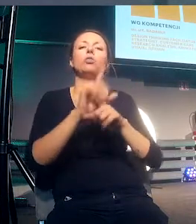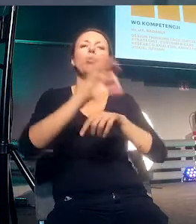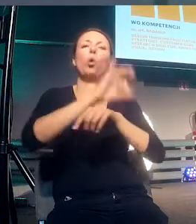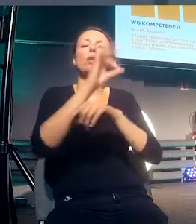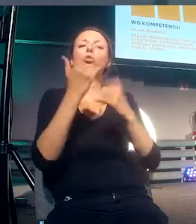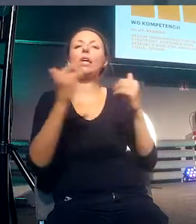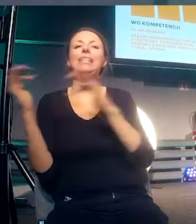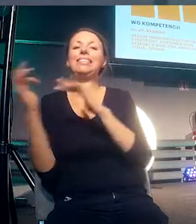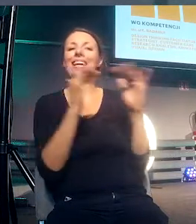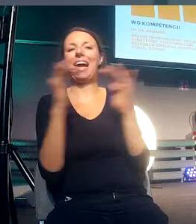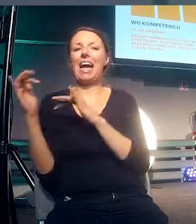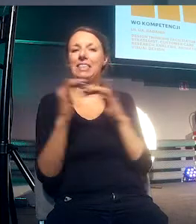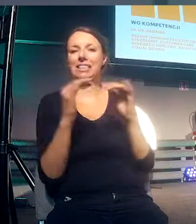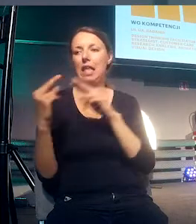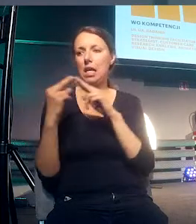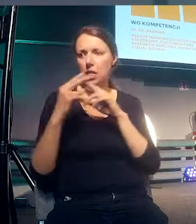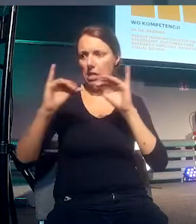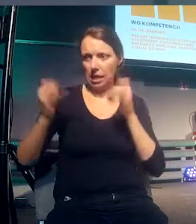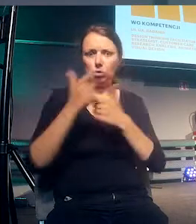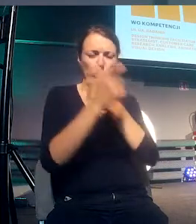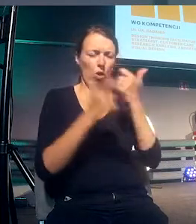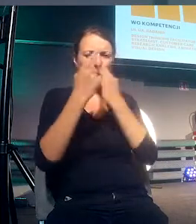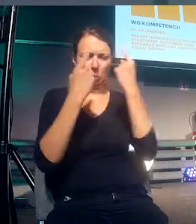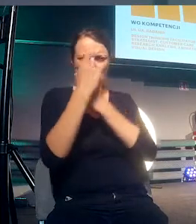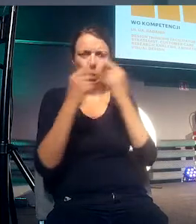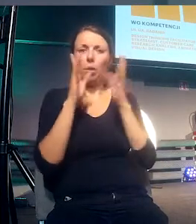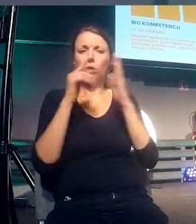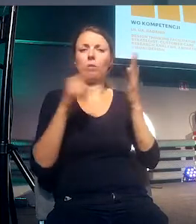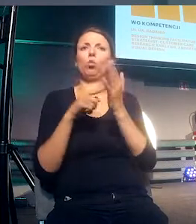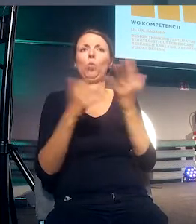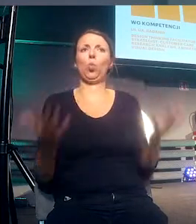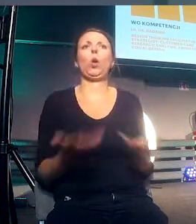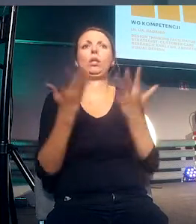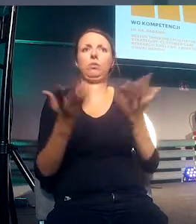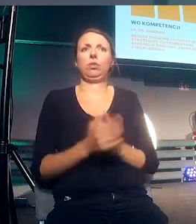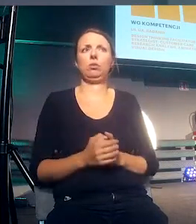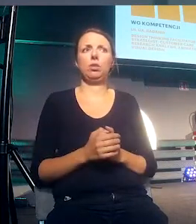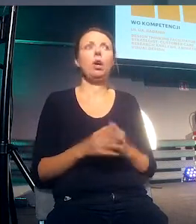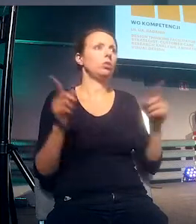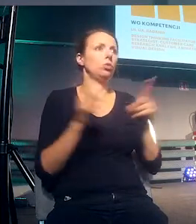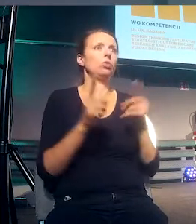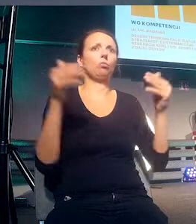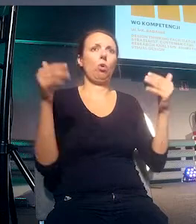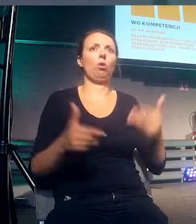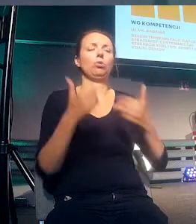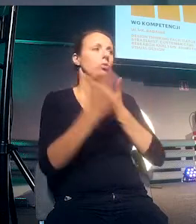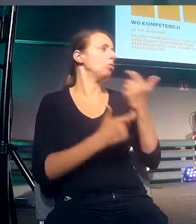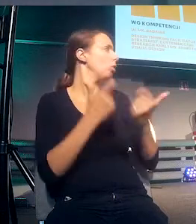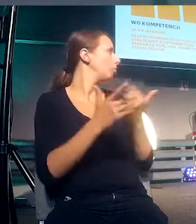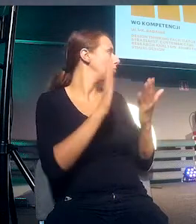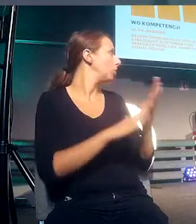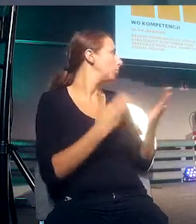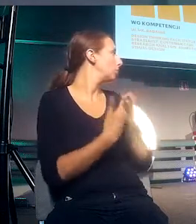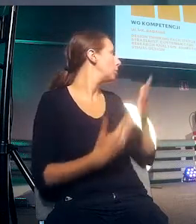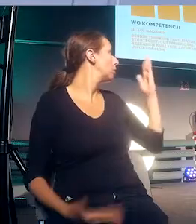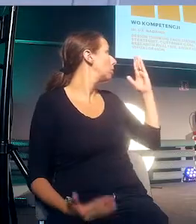interakcji, wtedy jest najłatwiej, ale to nie jest sytuacja, która występuje szczególnie często. Można zrobić tak, że jeden projektant projektuje